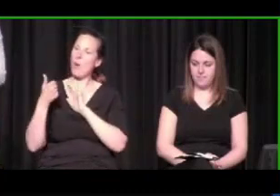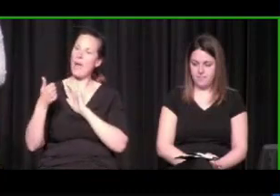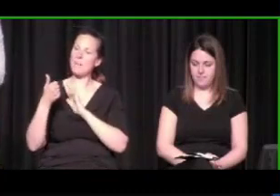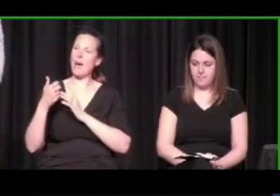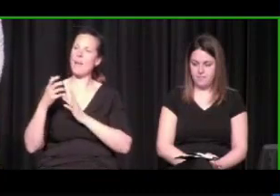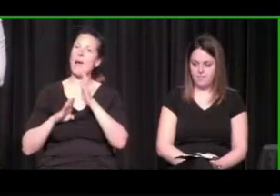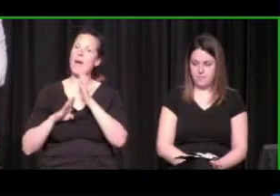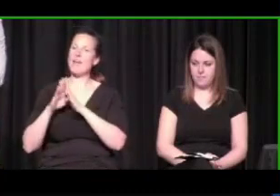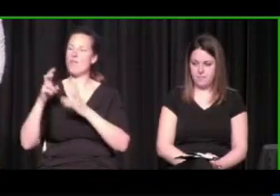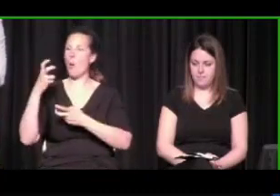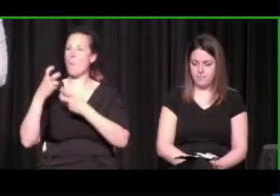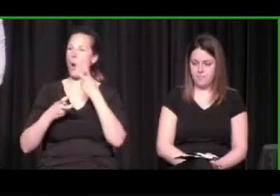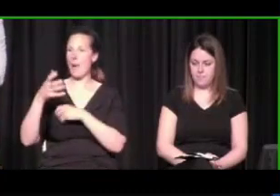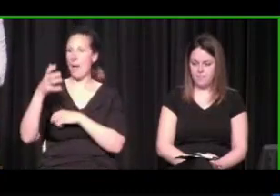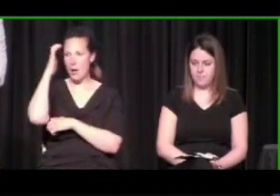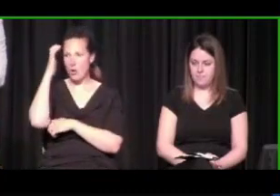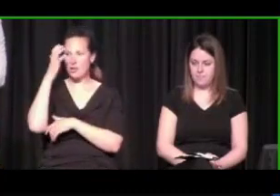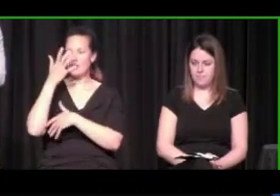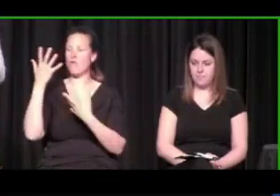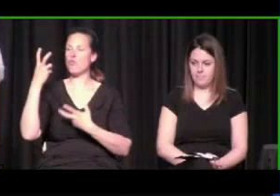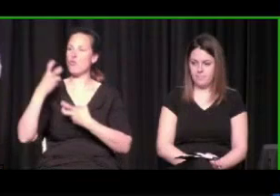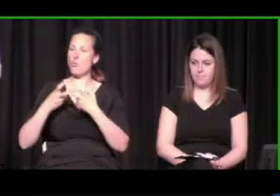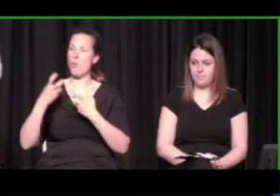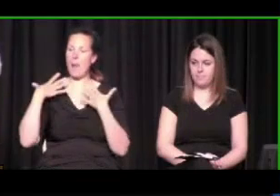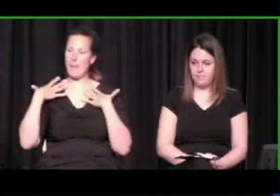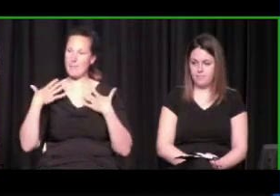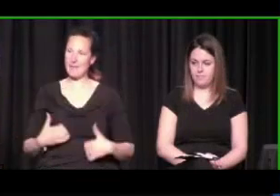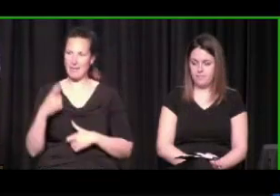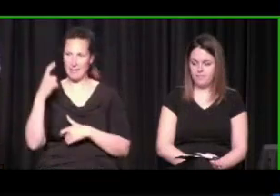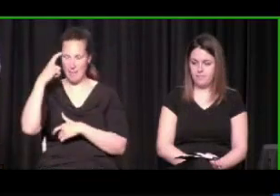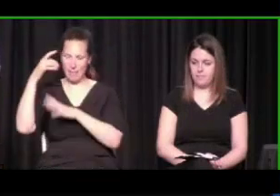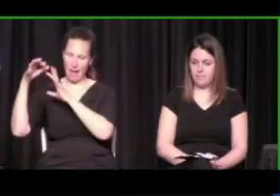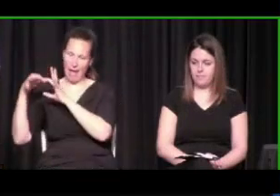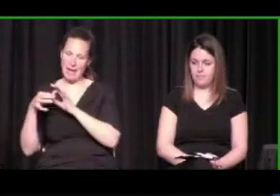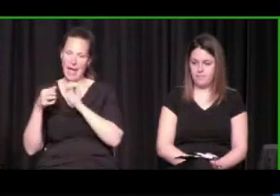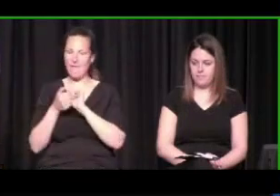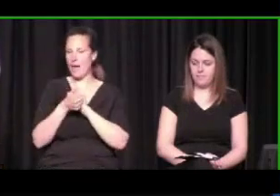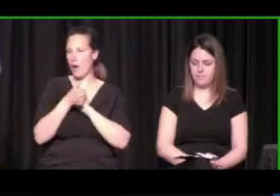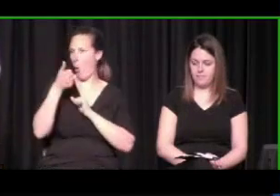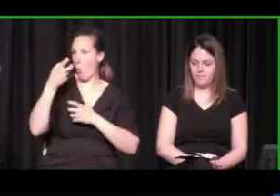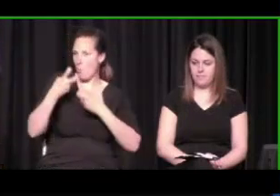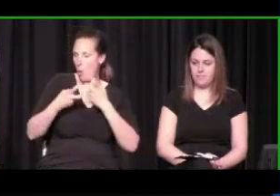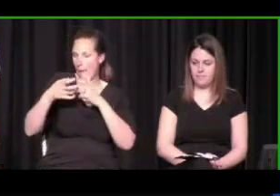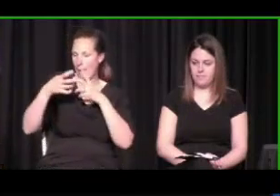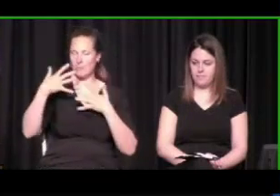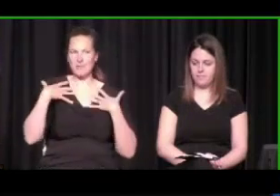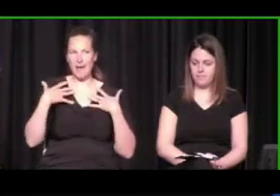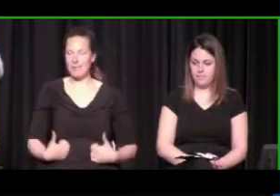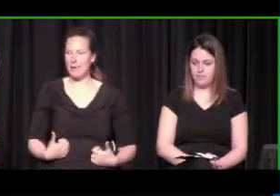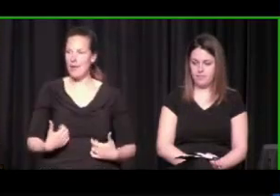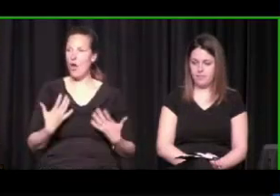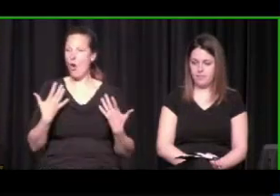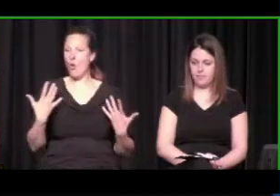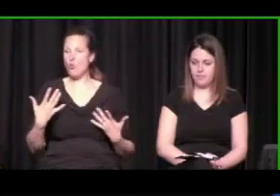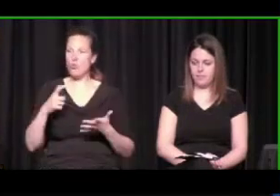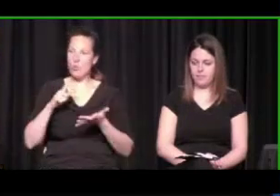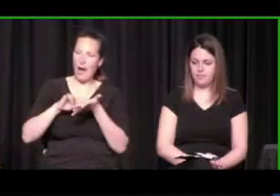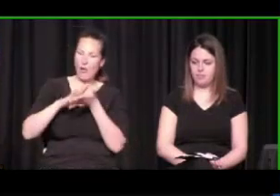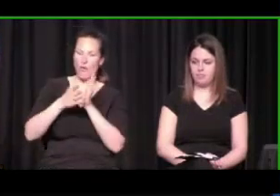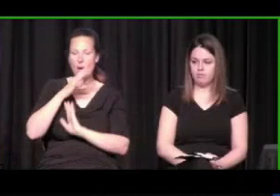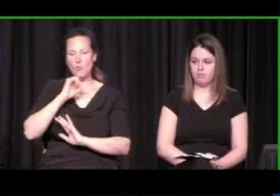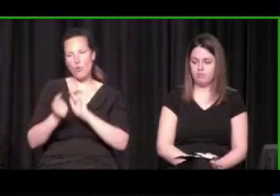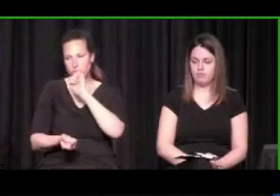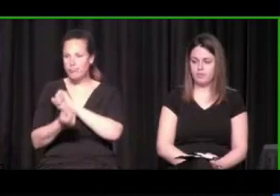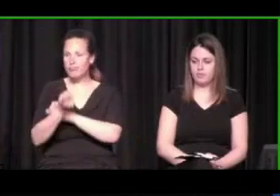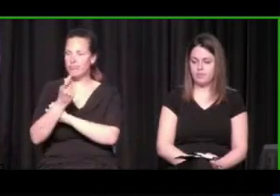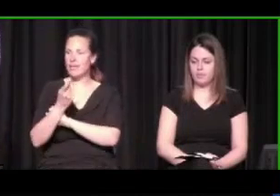troubles cognitifs ou des problèmes de santé mentale, par exemple, associés à une condition de santé ou qui apparaîtrait, par exemple, avec le vieillissement.